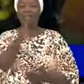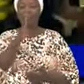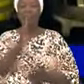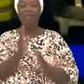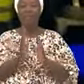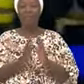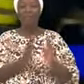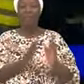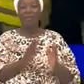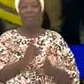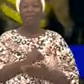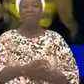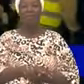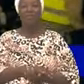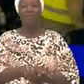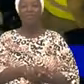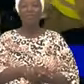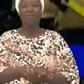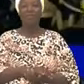préparez vous